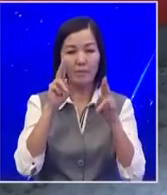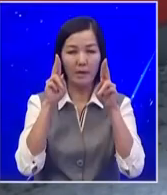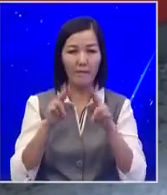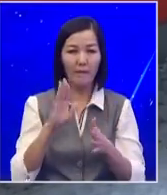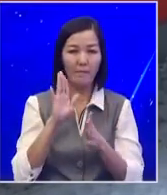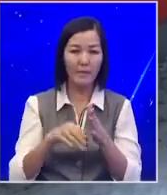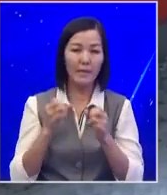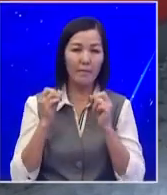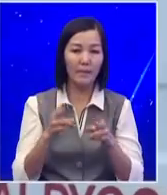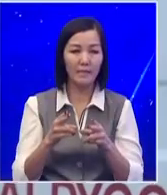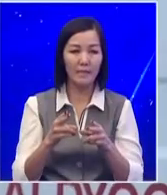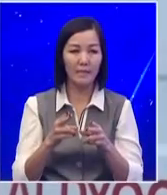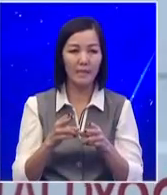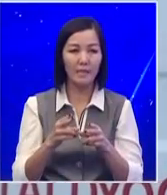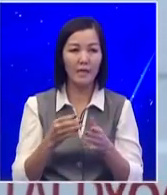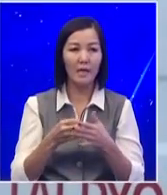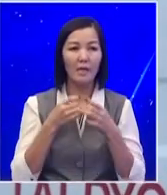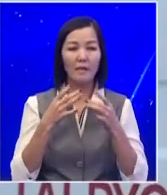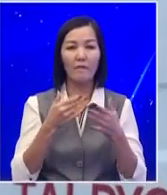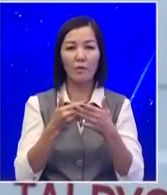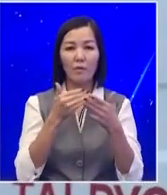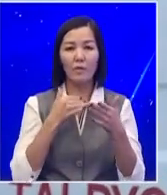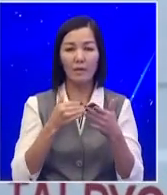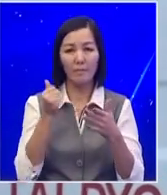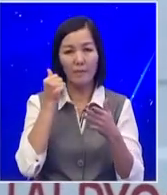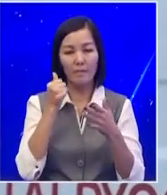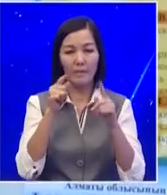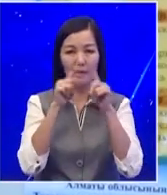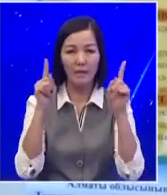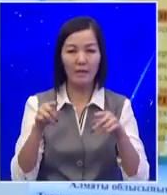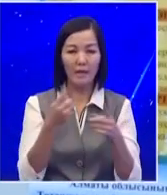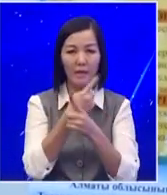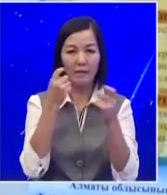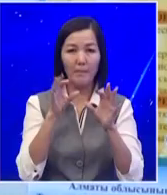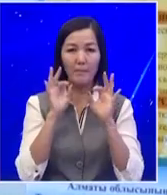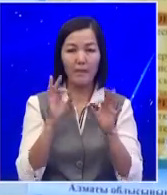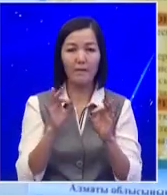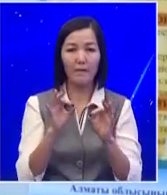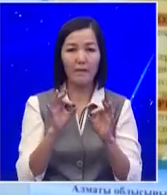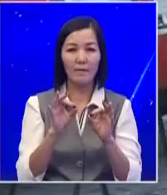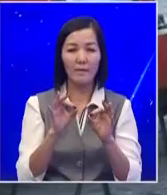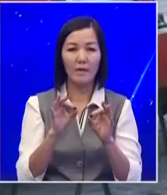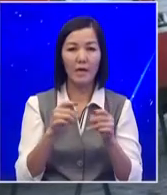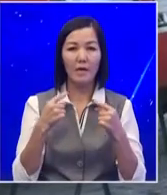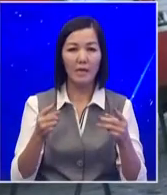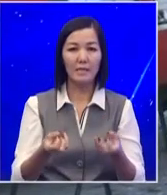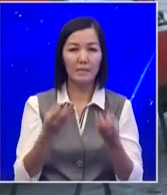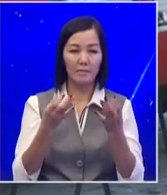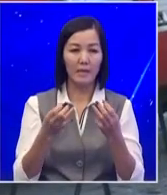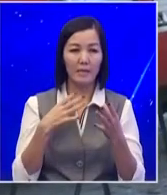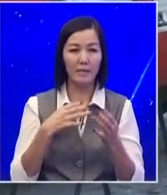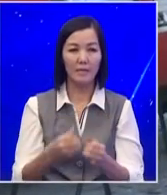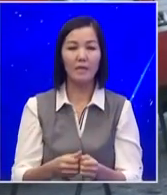пожарной безопасности. А также в канун новогодних праздников раздали памятки с информацией о правильном обращении с пиротехникой. Салюты, фейерверки,